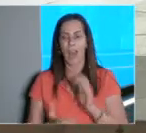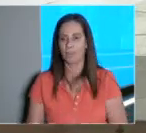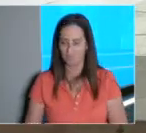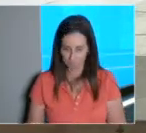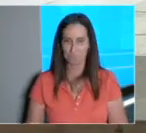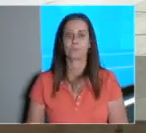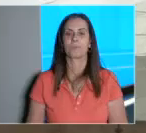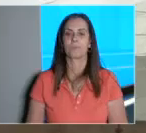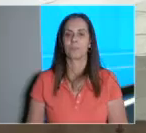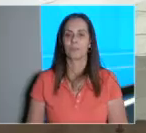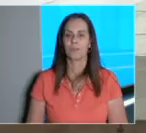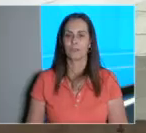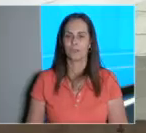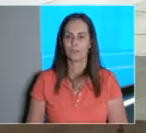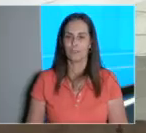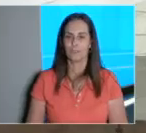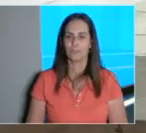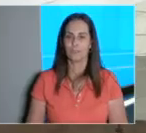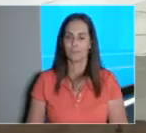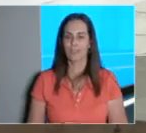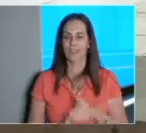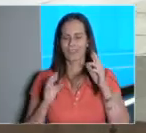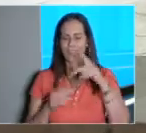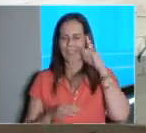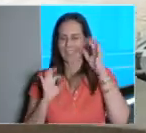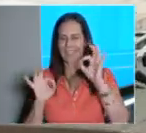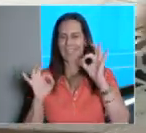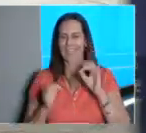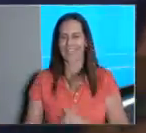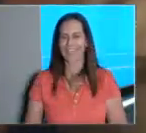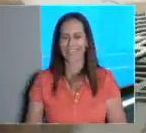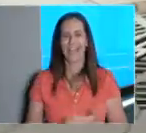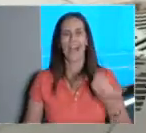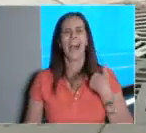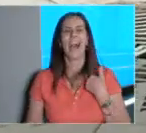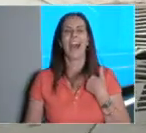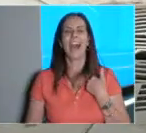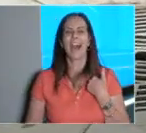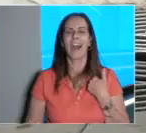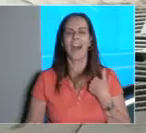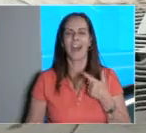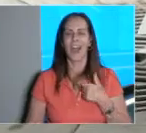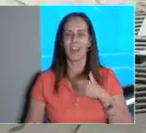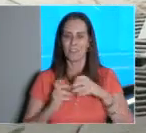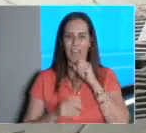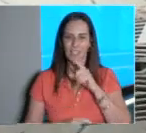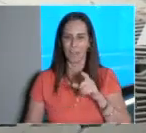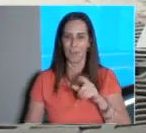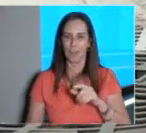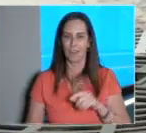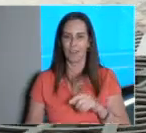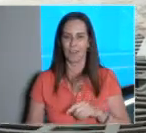לרחל ולליכוד. שהוא יהיה קצת נורמלי. רק ביבי. אנחנו היינו פיקניק בחירות בעיר כפר סבא. אנחנו עוד לא יודעים איפה